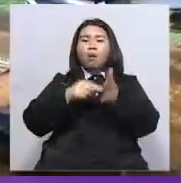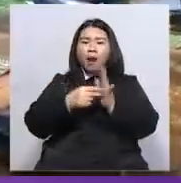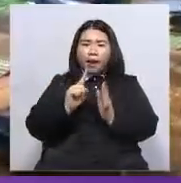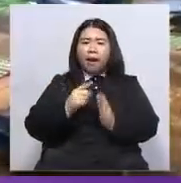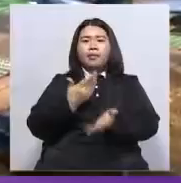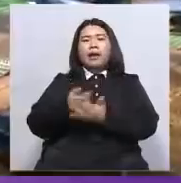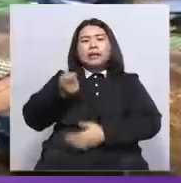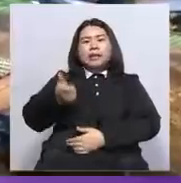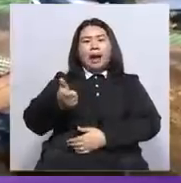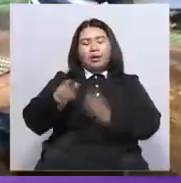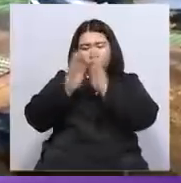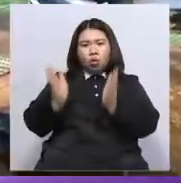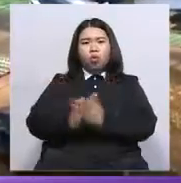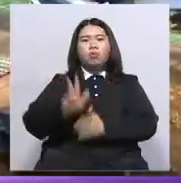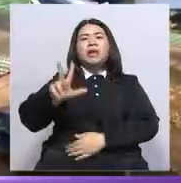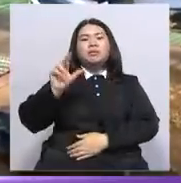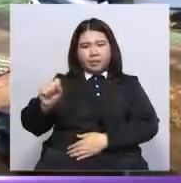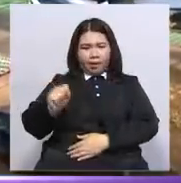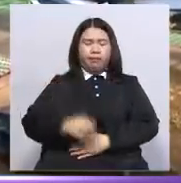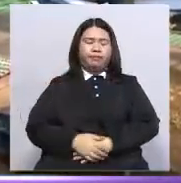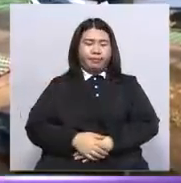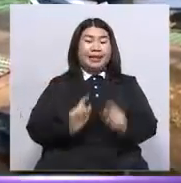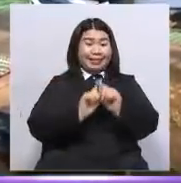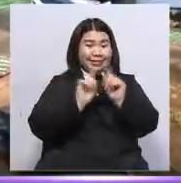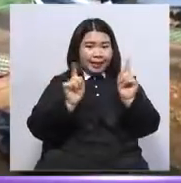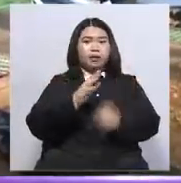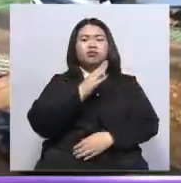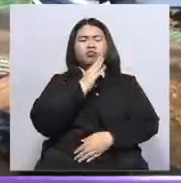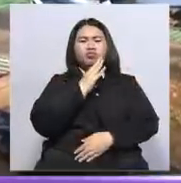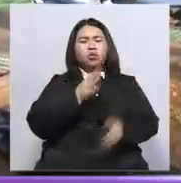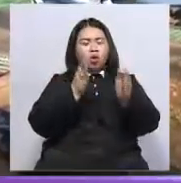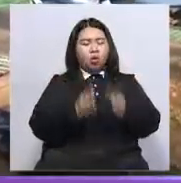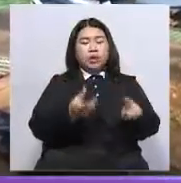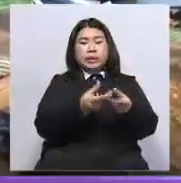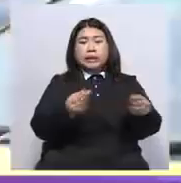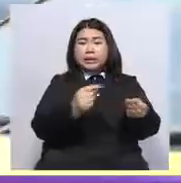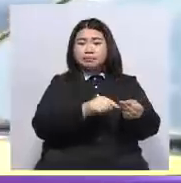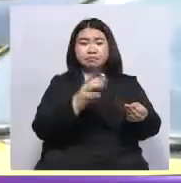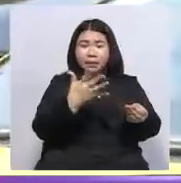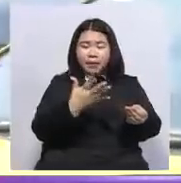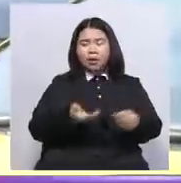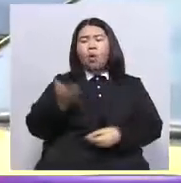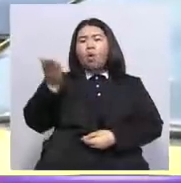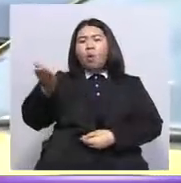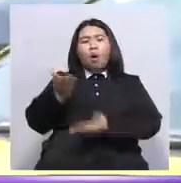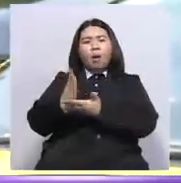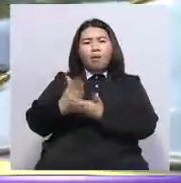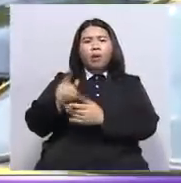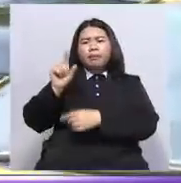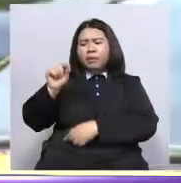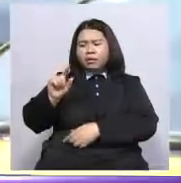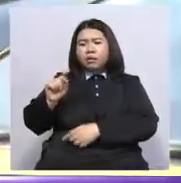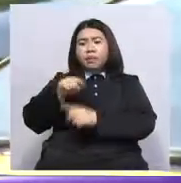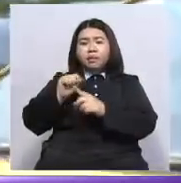จ่ายแบงค์อยู่ที่300,000บาทนั่นเองค่ะส่วนเกษตรกรที่ไม่มีหลักประกันเขาขอจ่ายอยู่ที่ 20% หมายความว่ายังไง